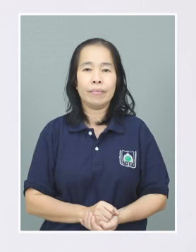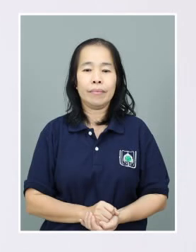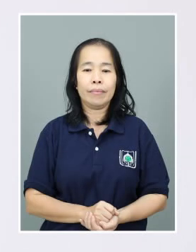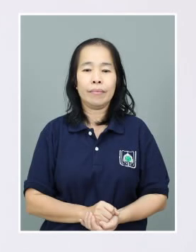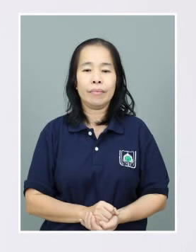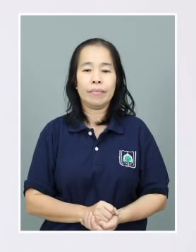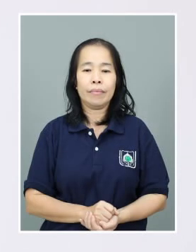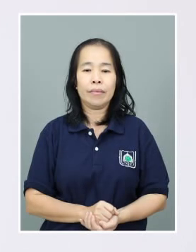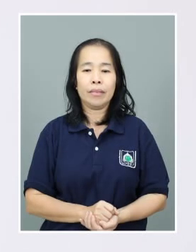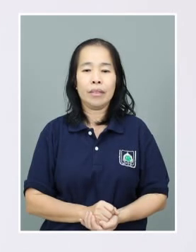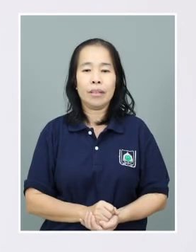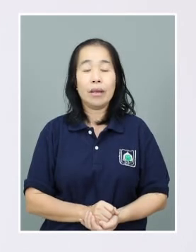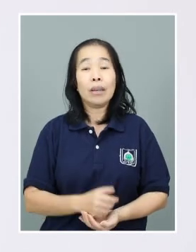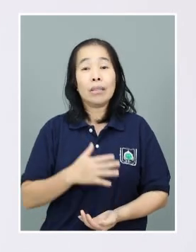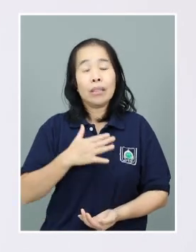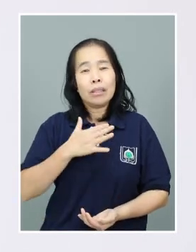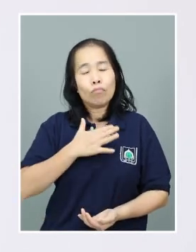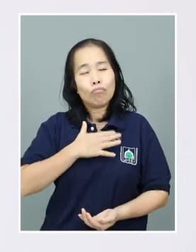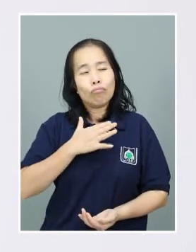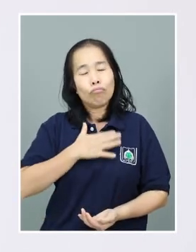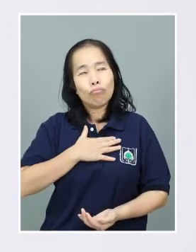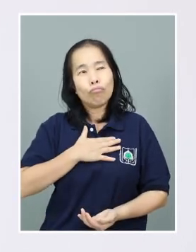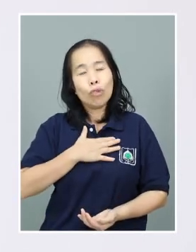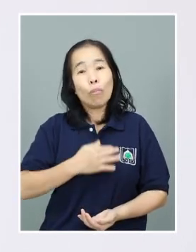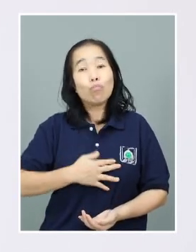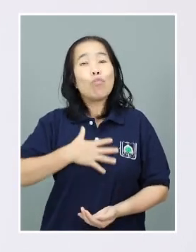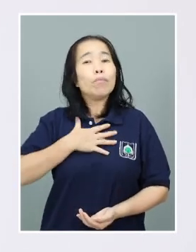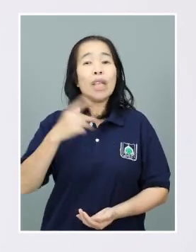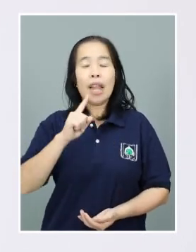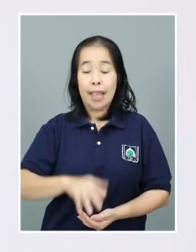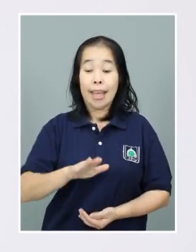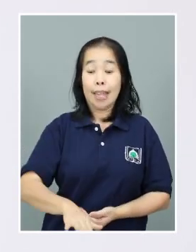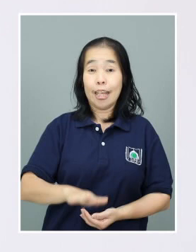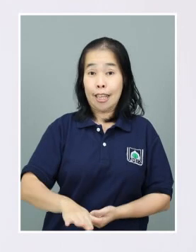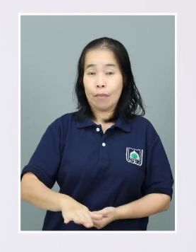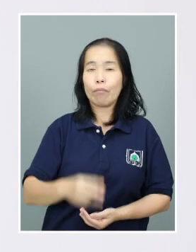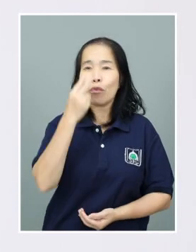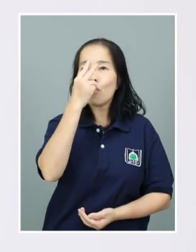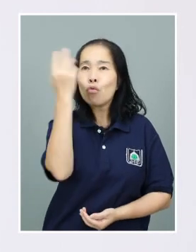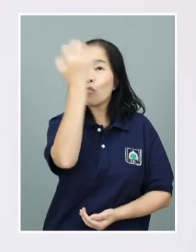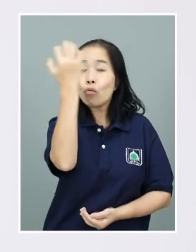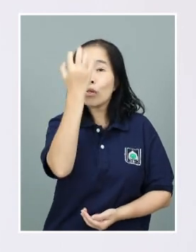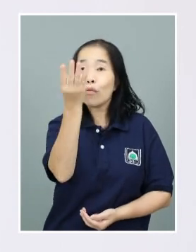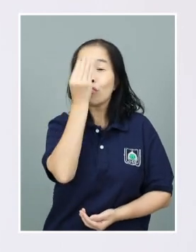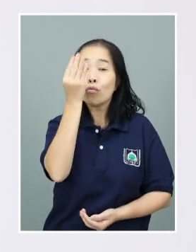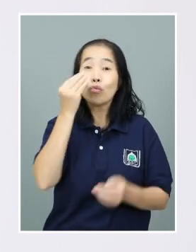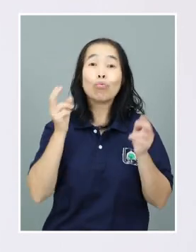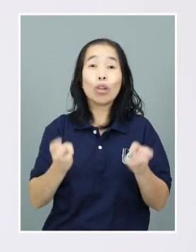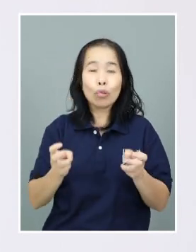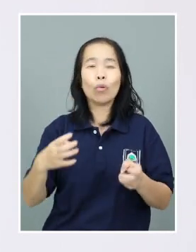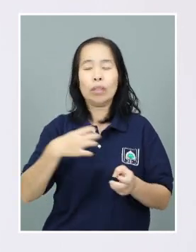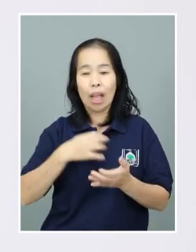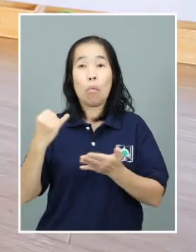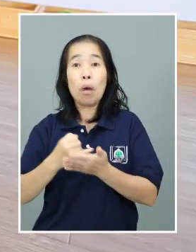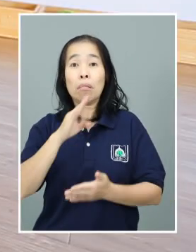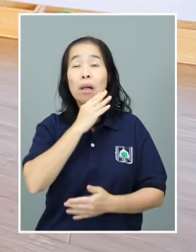สนใจที่หนูอ่ะว่าเริ่มตอนเด็กๆได้เด็กดูการ์ตูนถ้าไม่มีการ์ตูนนะหนูก็คงไม่อยากวาดรูปเล